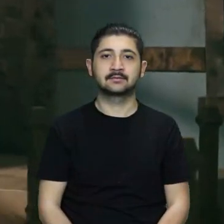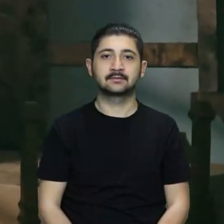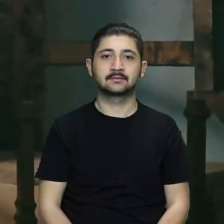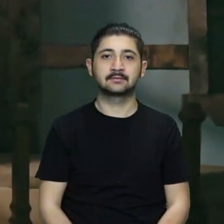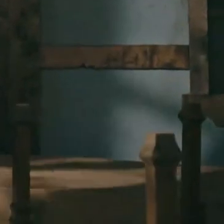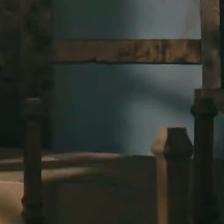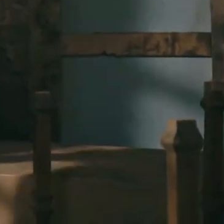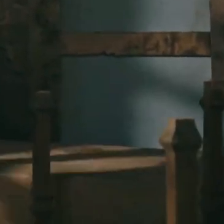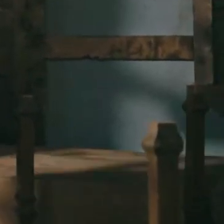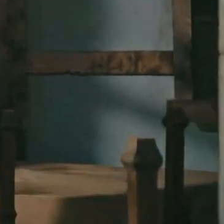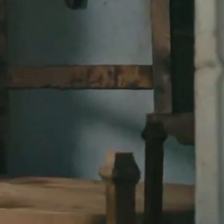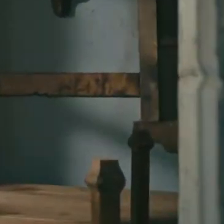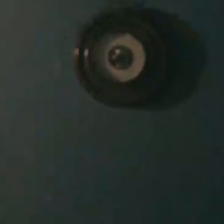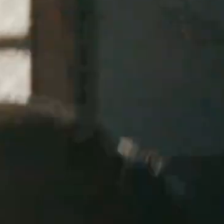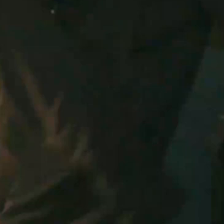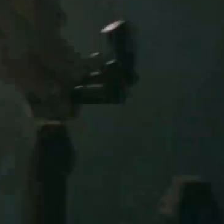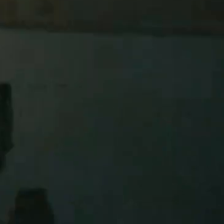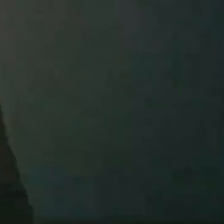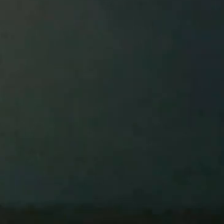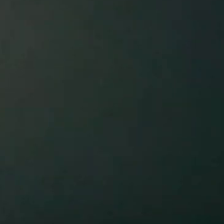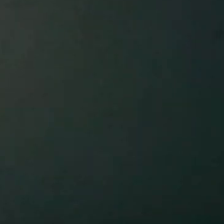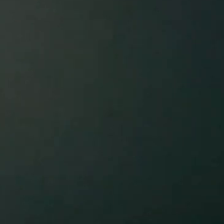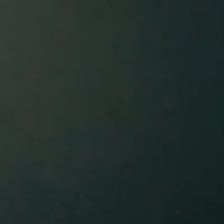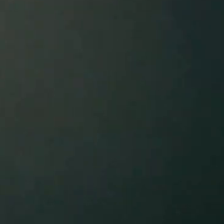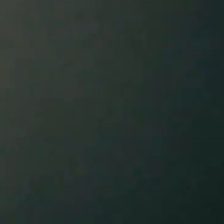Eline geçirdiği sandalyeyi kaldırıp fırlattı.